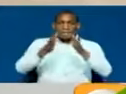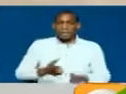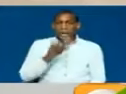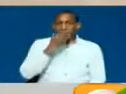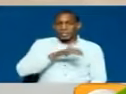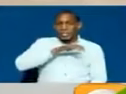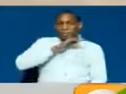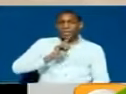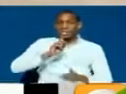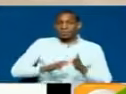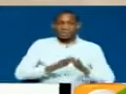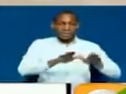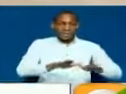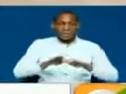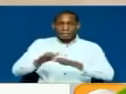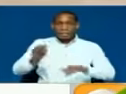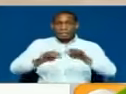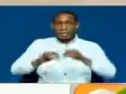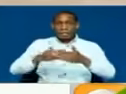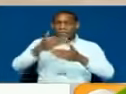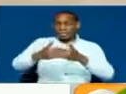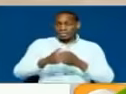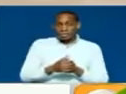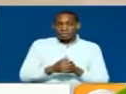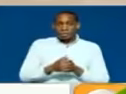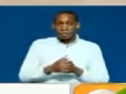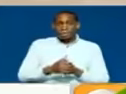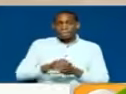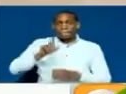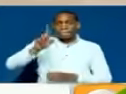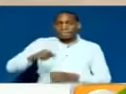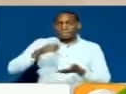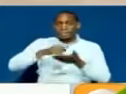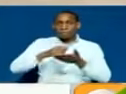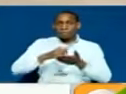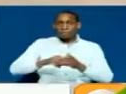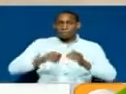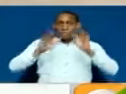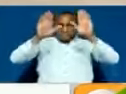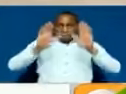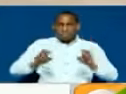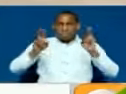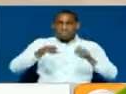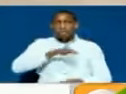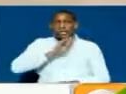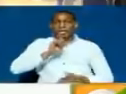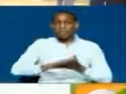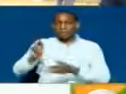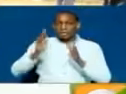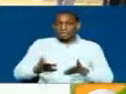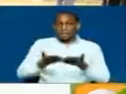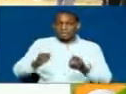Kinara wa ODM Raila Odinga amesema kampeni za uchaguzi mkuu ujao zinapaswa kuhusu masuala muhimu. Raila anasema